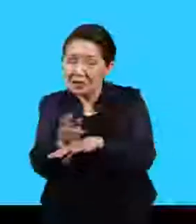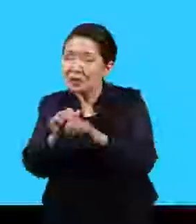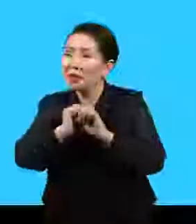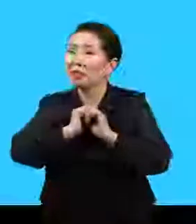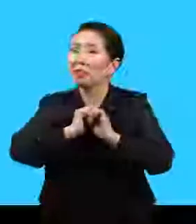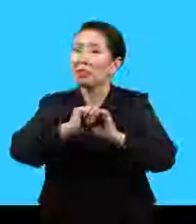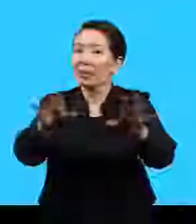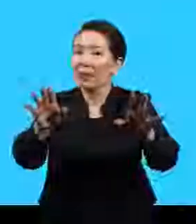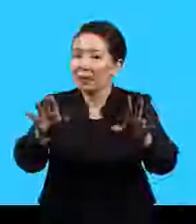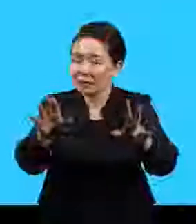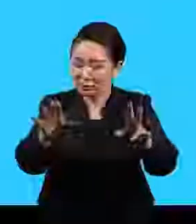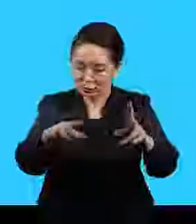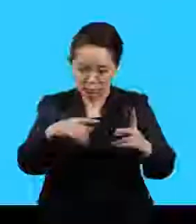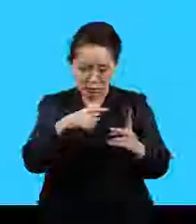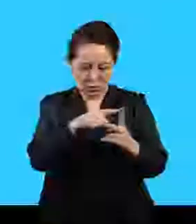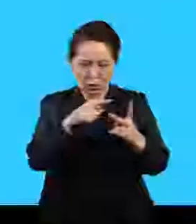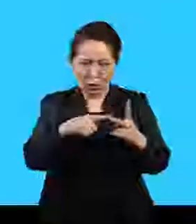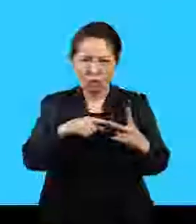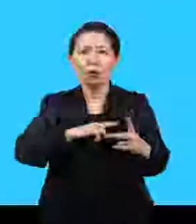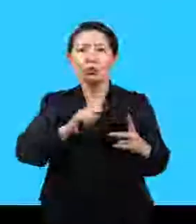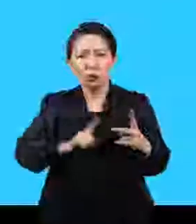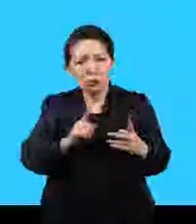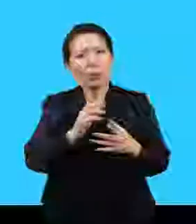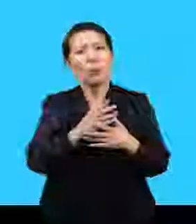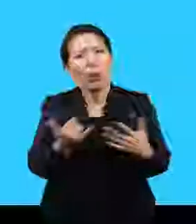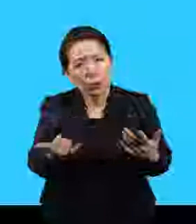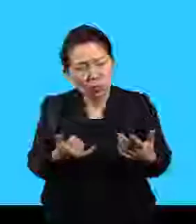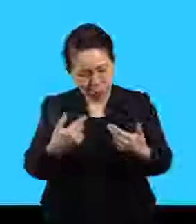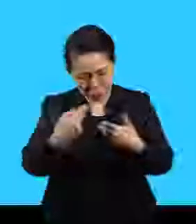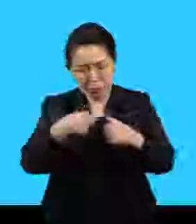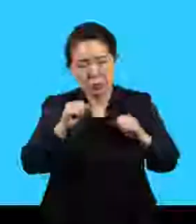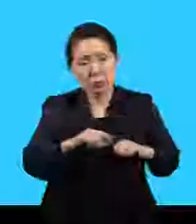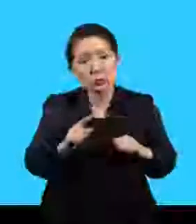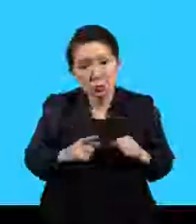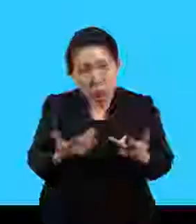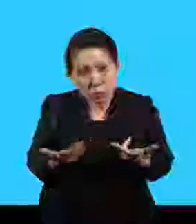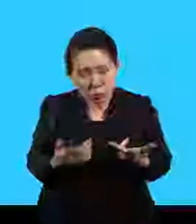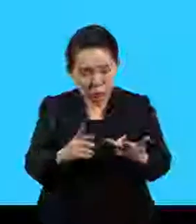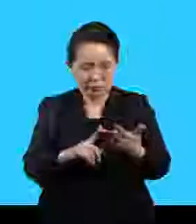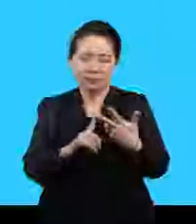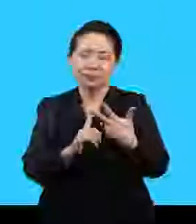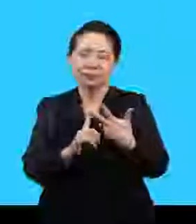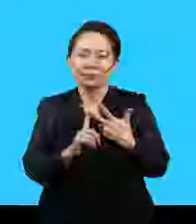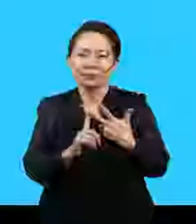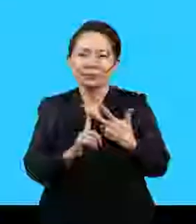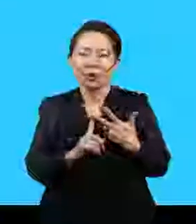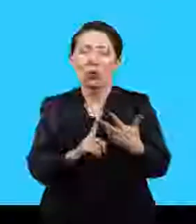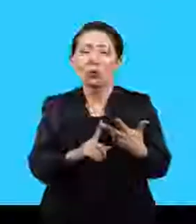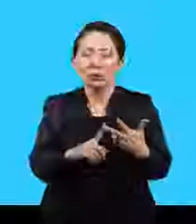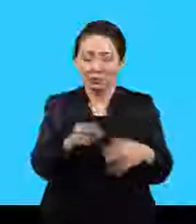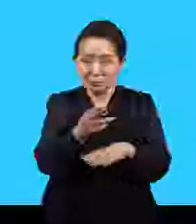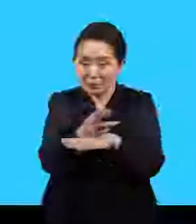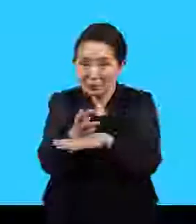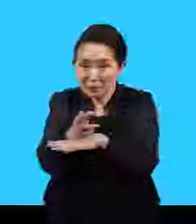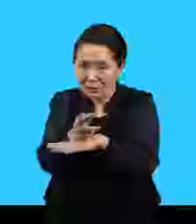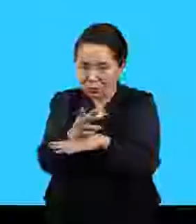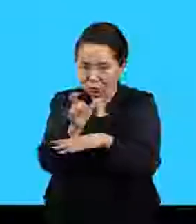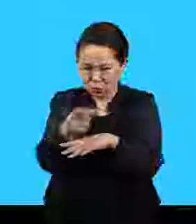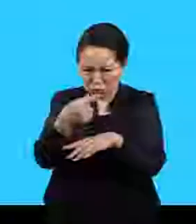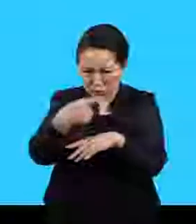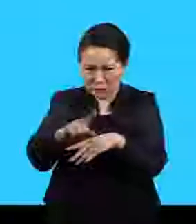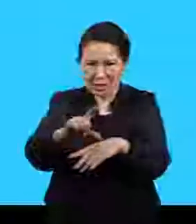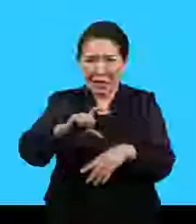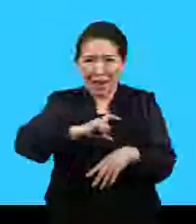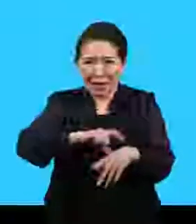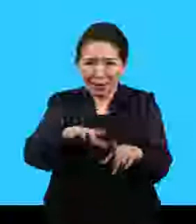ил болгохыг маргалдсан хүмүүс зөвшөөрсөн үү? Гуравдугаар асуулт: уг бичлэгийг хийсэн залууд хүний